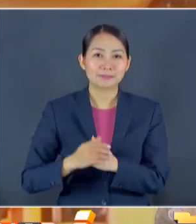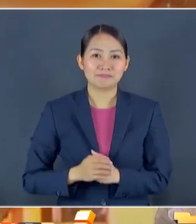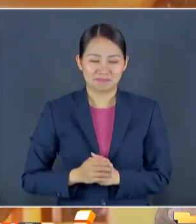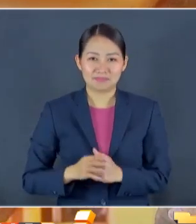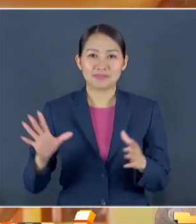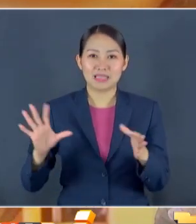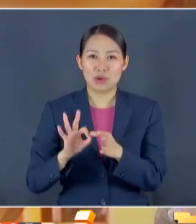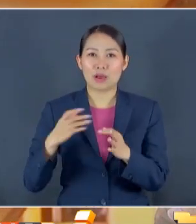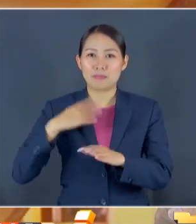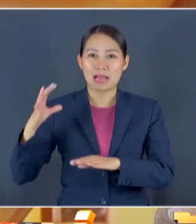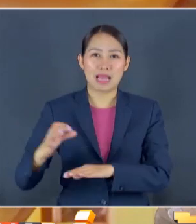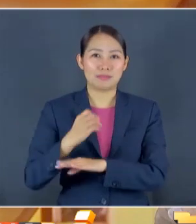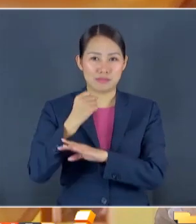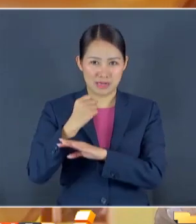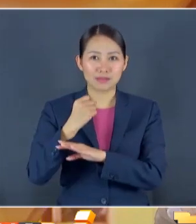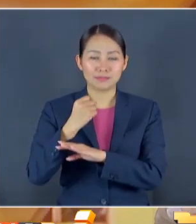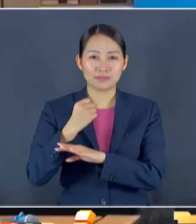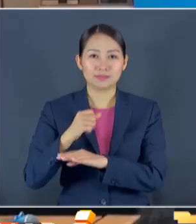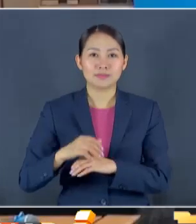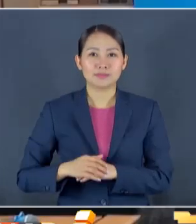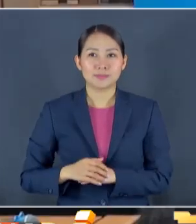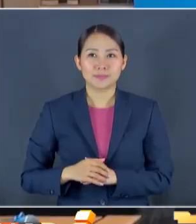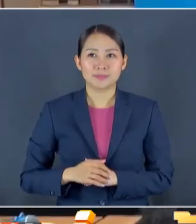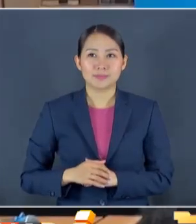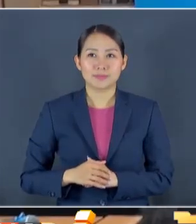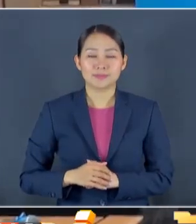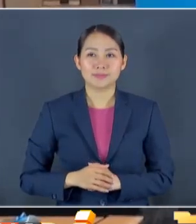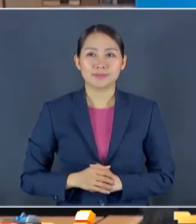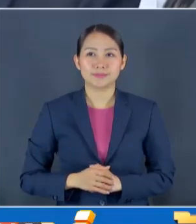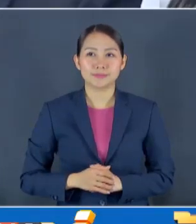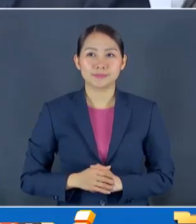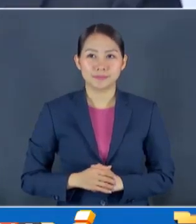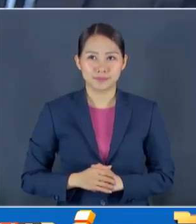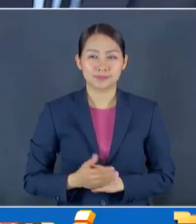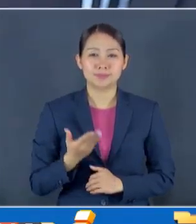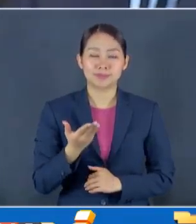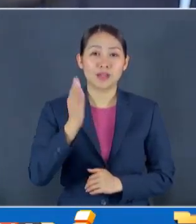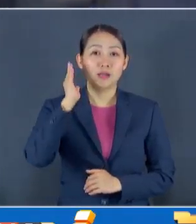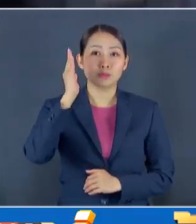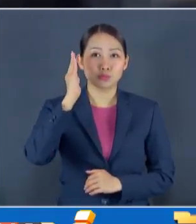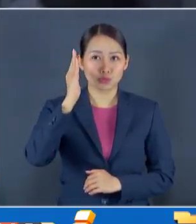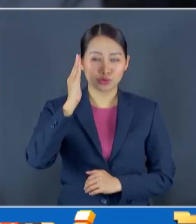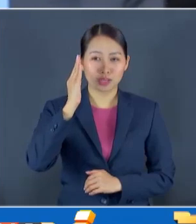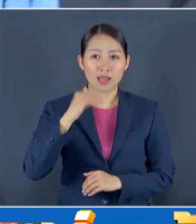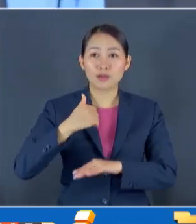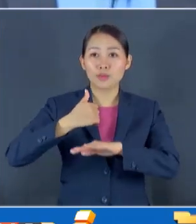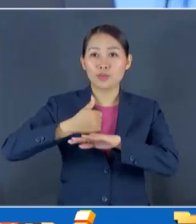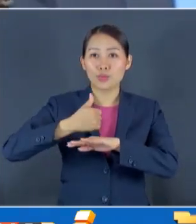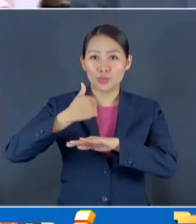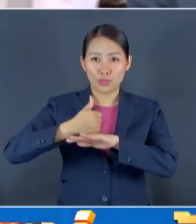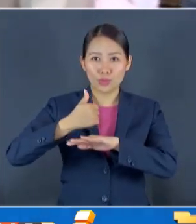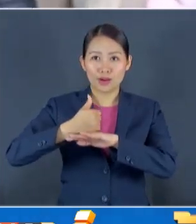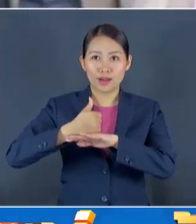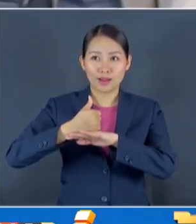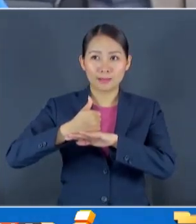งโต๊ะแถลงชี้แจงโต้ทุกประเด็นค่ะคุณเฉลิมชัยศรีอ่อนหัวหน้าพรรคประชาธิปัตย์เนี่ยเปิดที่ทำการพรรคนะค